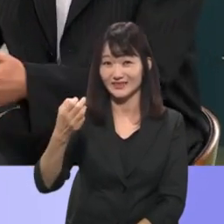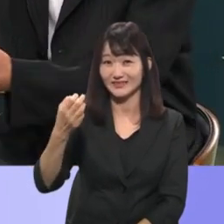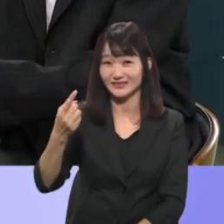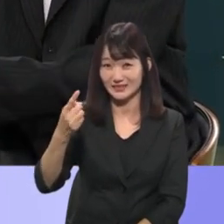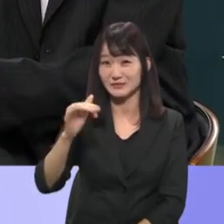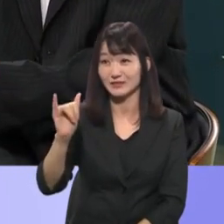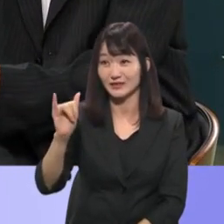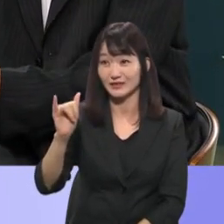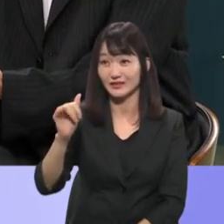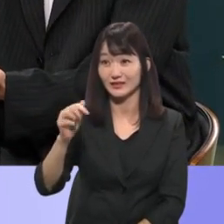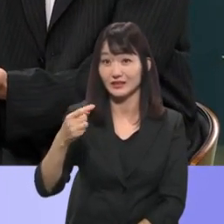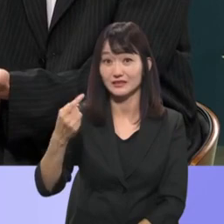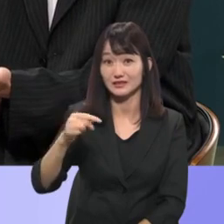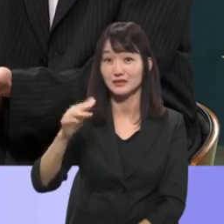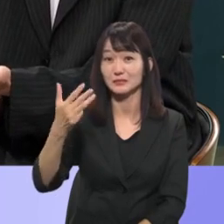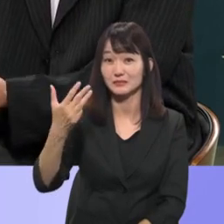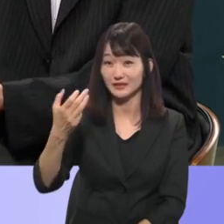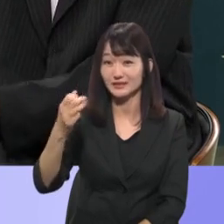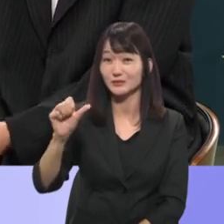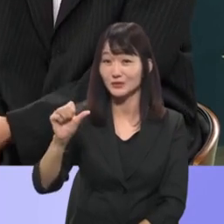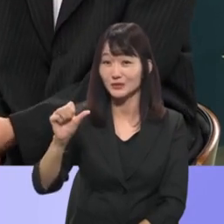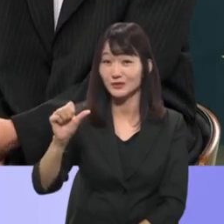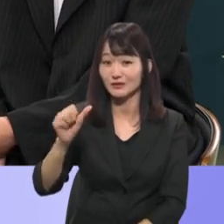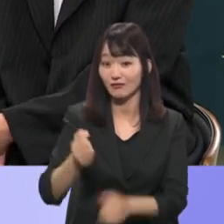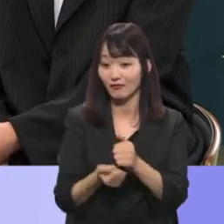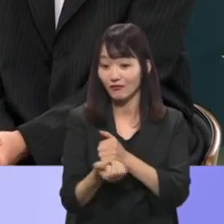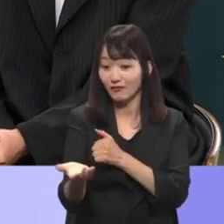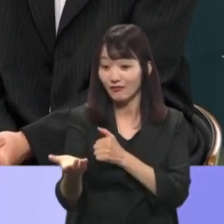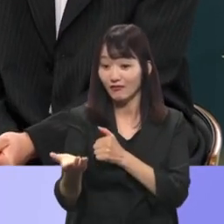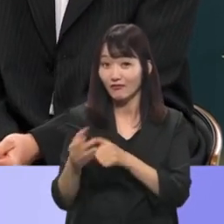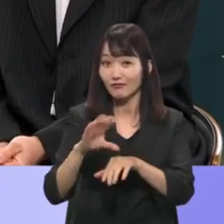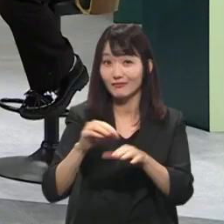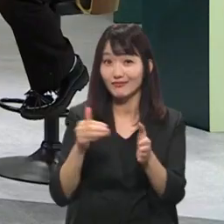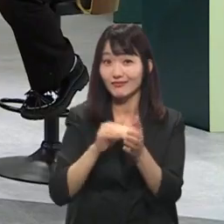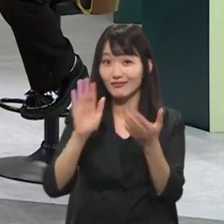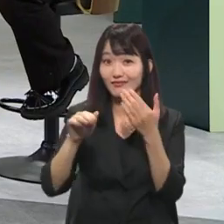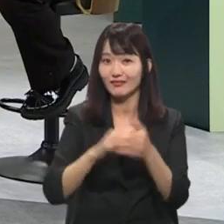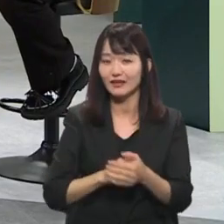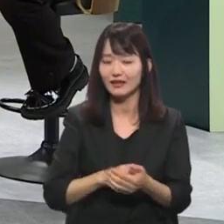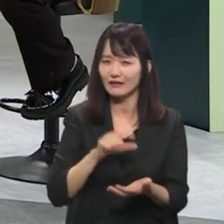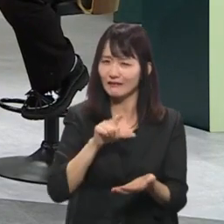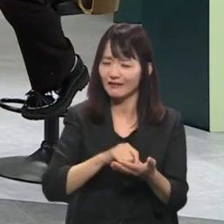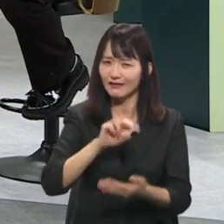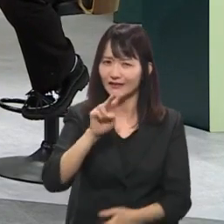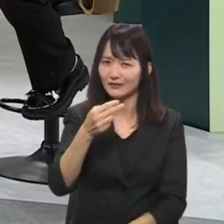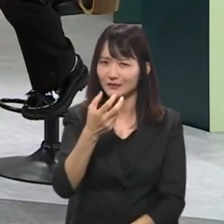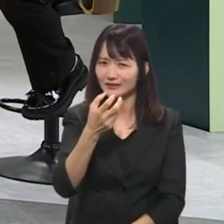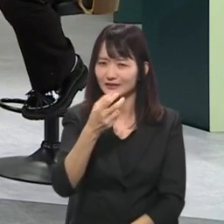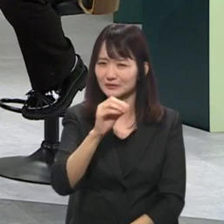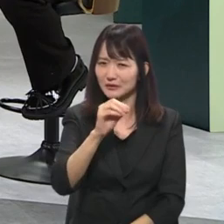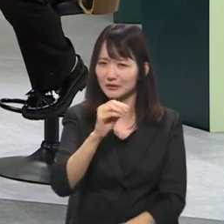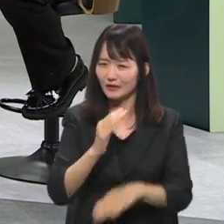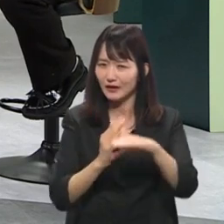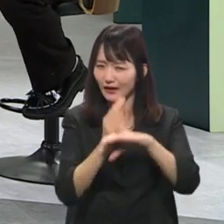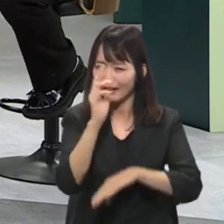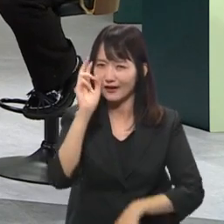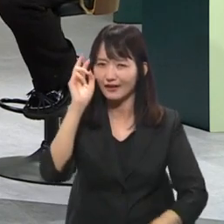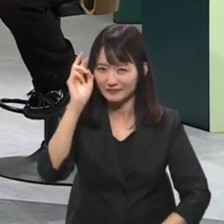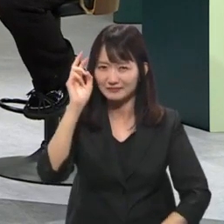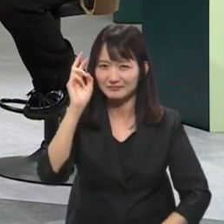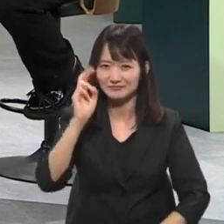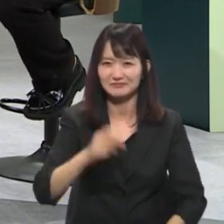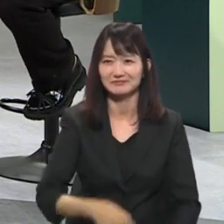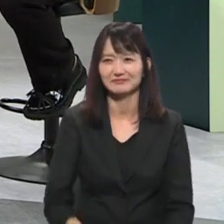들어오기 전에 봤는데 아마 이제 또 이제 파급력이 있으니까 저희가 방송이 끝나고 나면 270만 명을 돌파하지 않을까